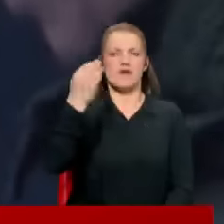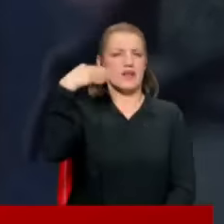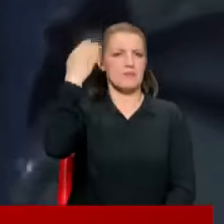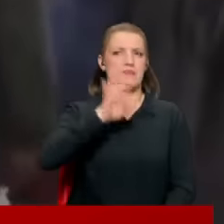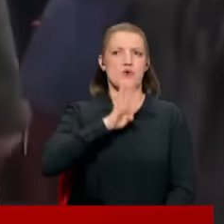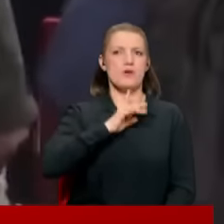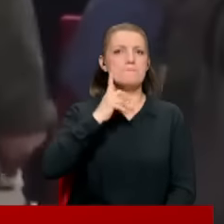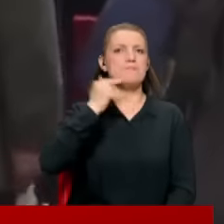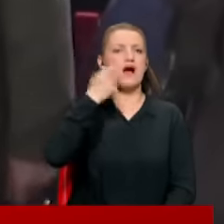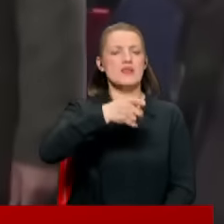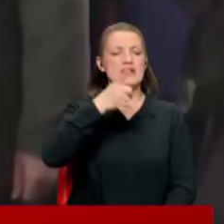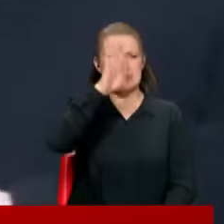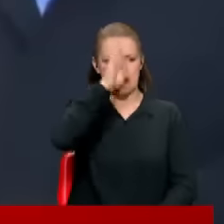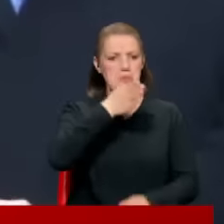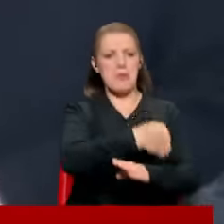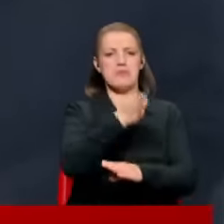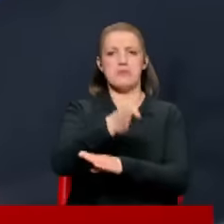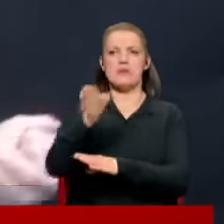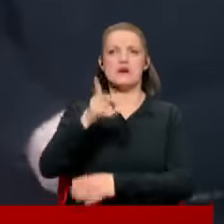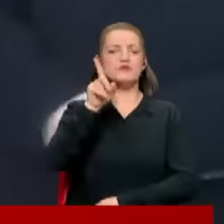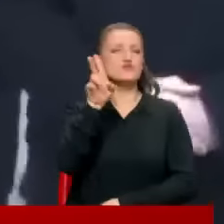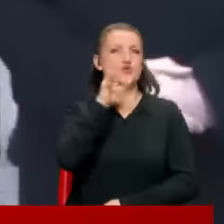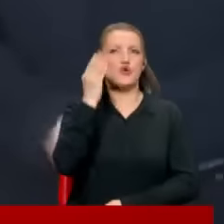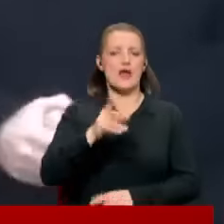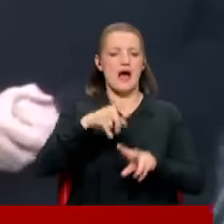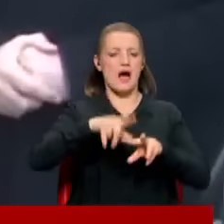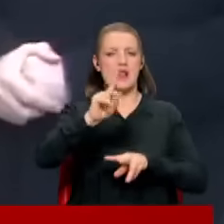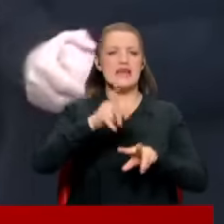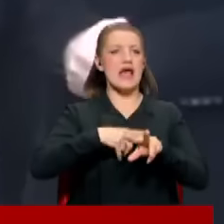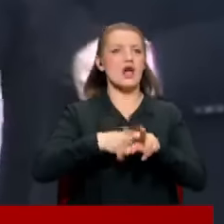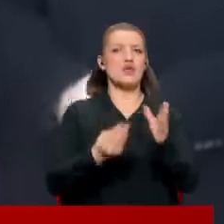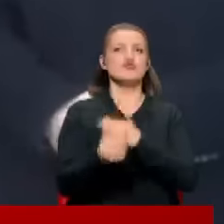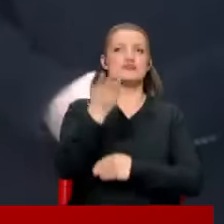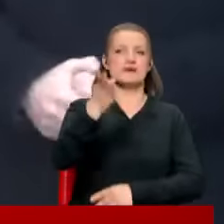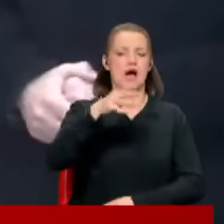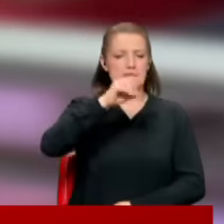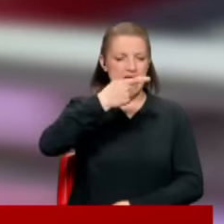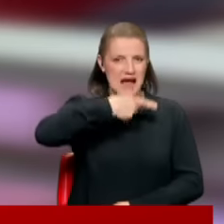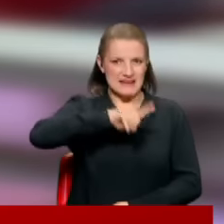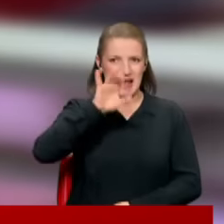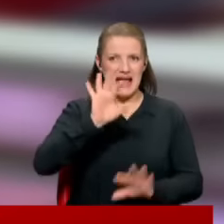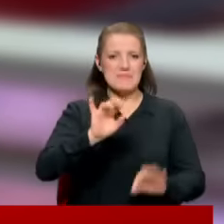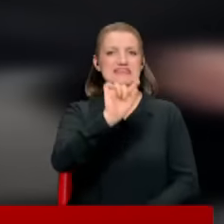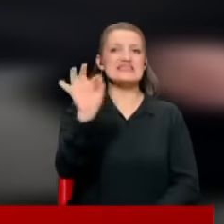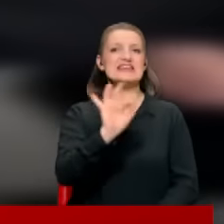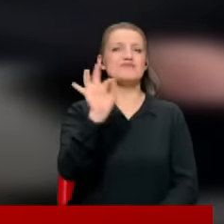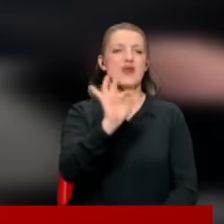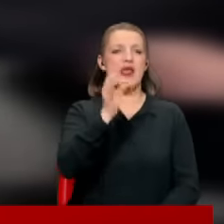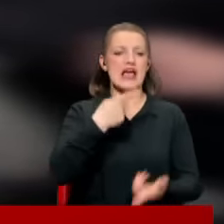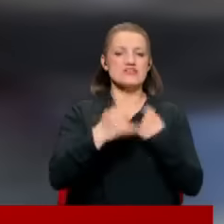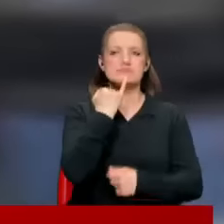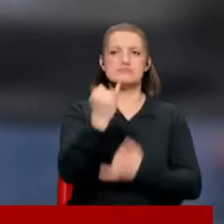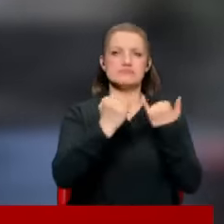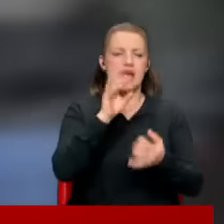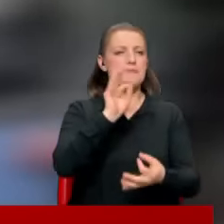İmamoğlu bakanların İstanbul çıkarmasına. Son olarak sahaya Ali Yerlikaya çıktı. AK Parti'nin adayına hem Silivri Esnaf gezisinde hem